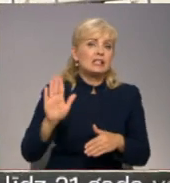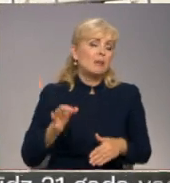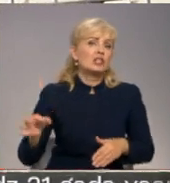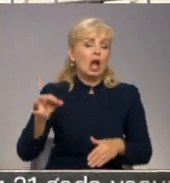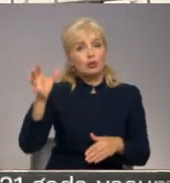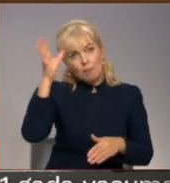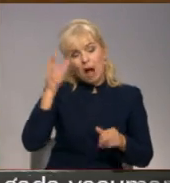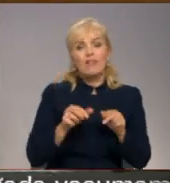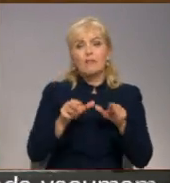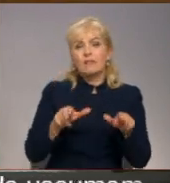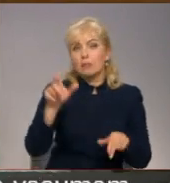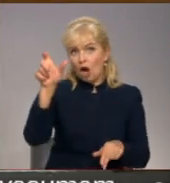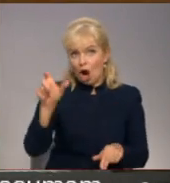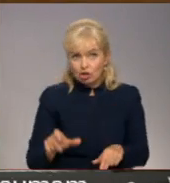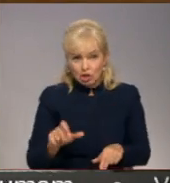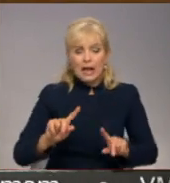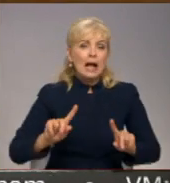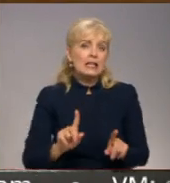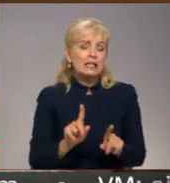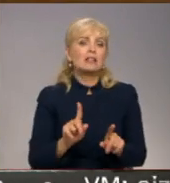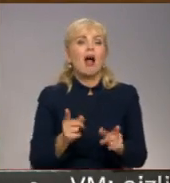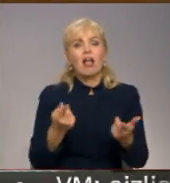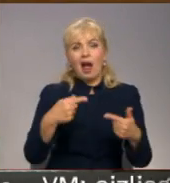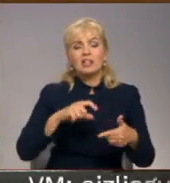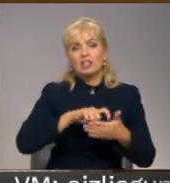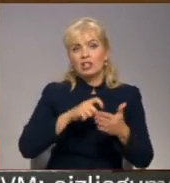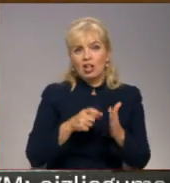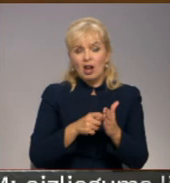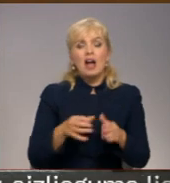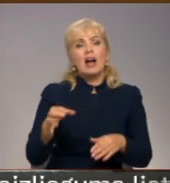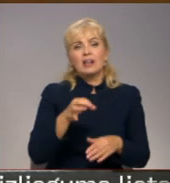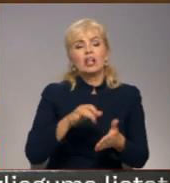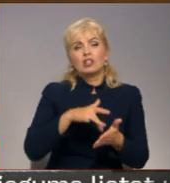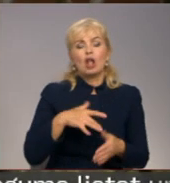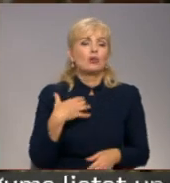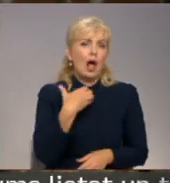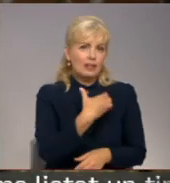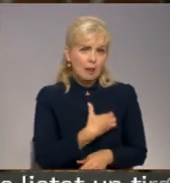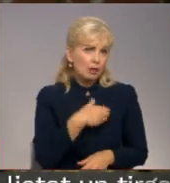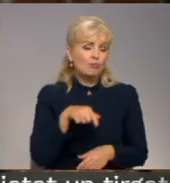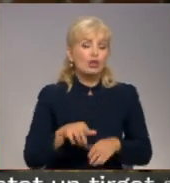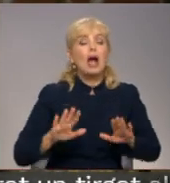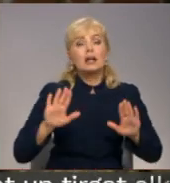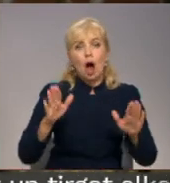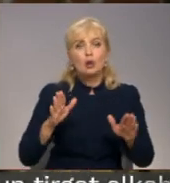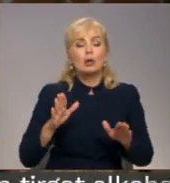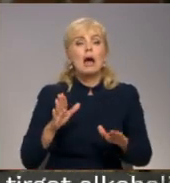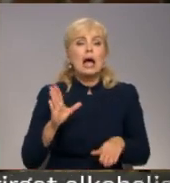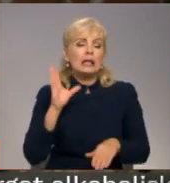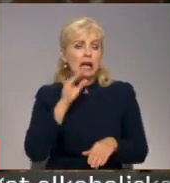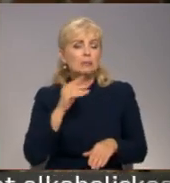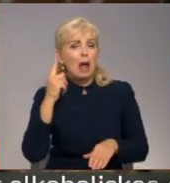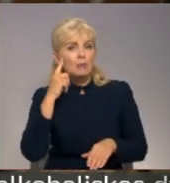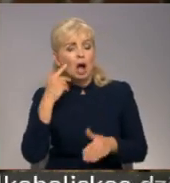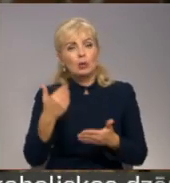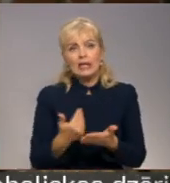pārvaldes priekšnieks atzīst, ka īslaicīgās aizturēšanas vieta reģiona centrā ir nepieciešama. Šajā gadījumā iespējams arī ir jādomā par